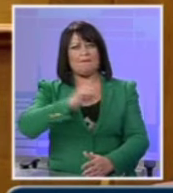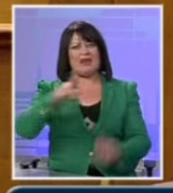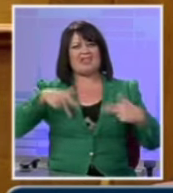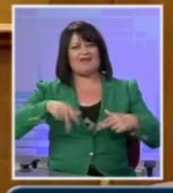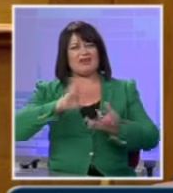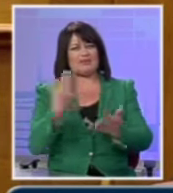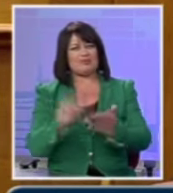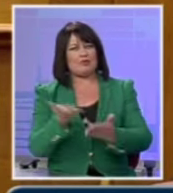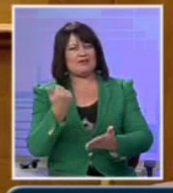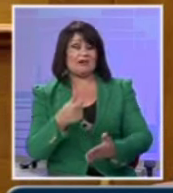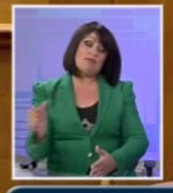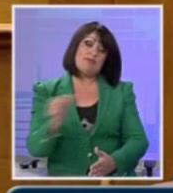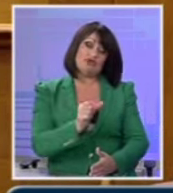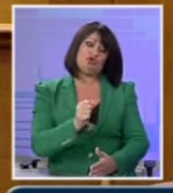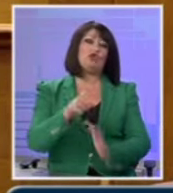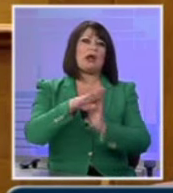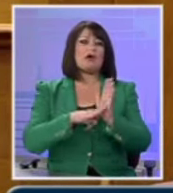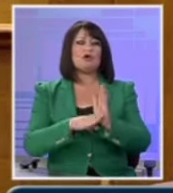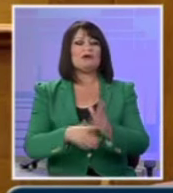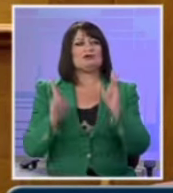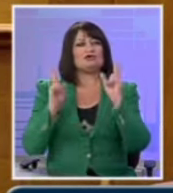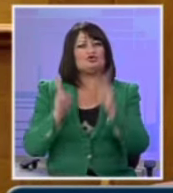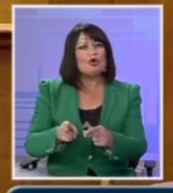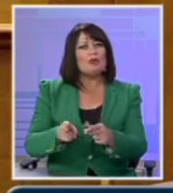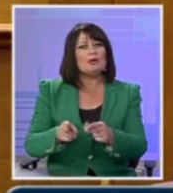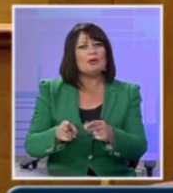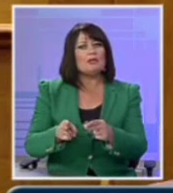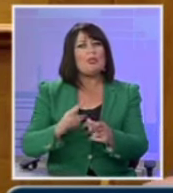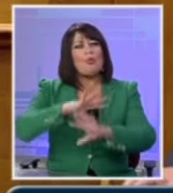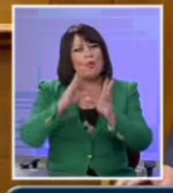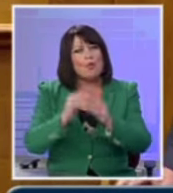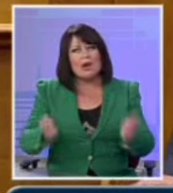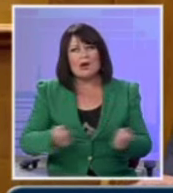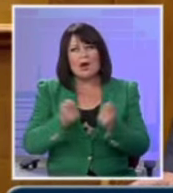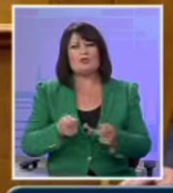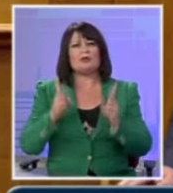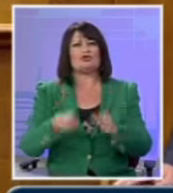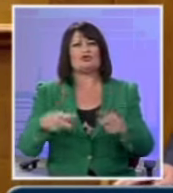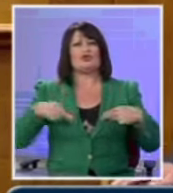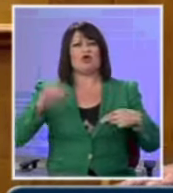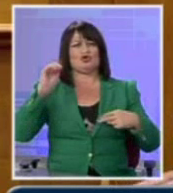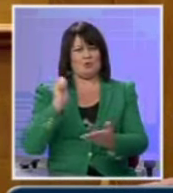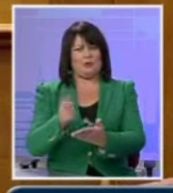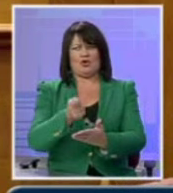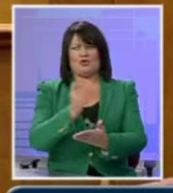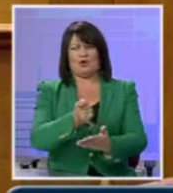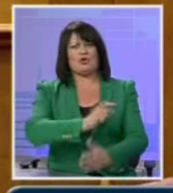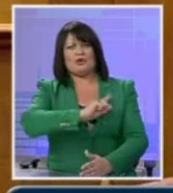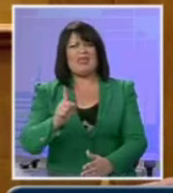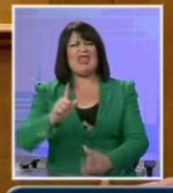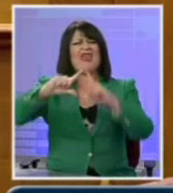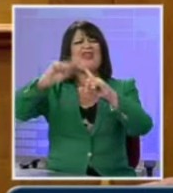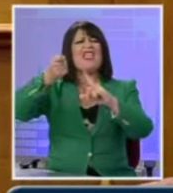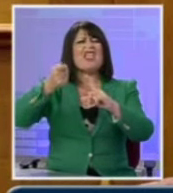και αποδείξεις. Είναι κανόνας που σταματήσαμε και έχουμε πάρει όλες τις ενέργειες να σταματήσουμε να πληρώνει το Υπουργείο Εξωτερικών τη ΔΕΗ και